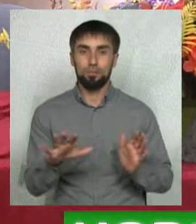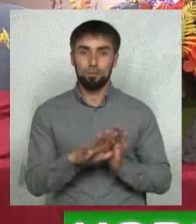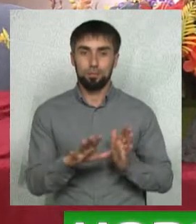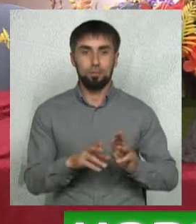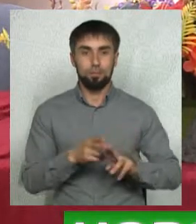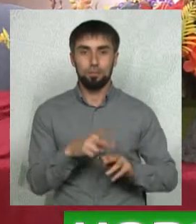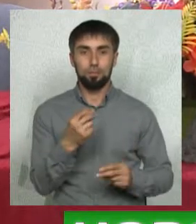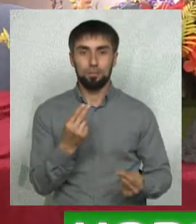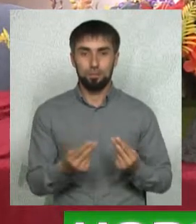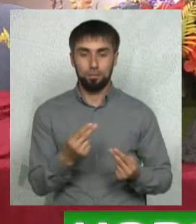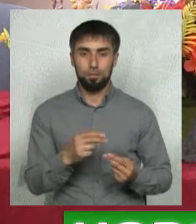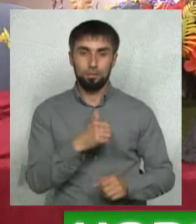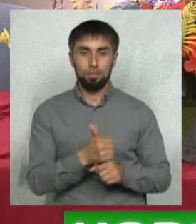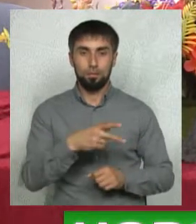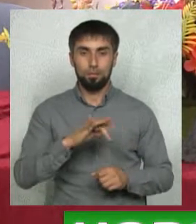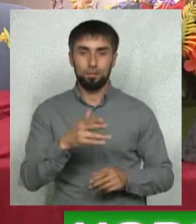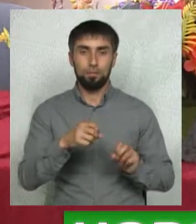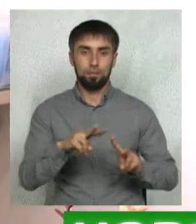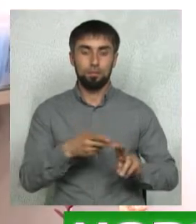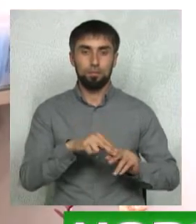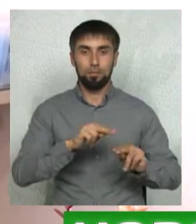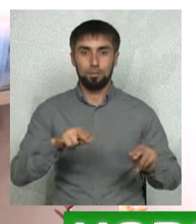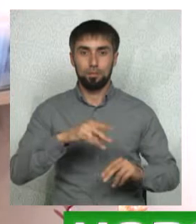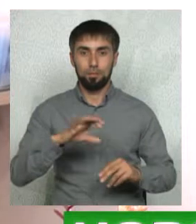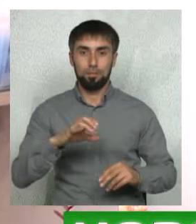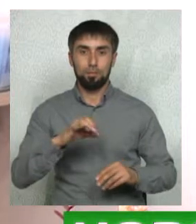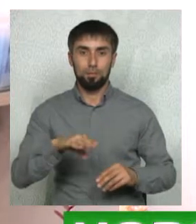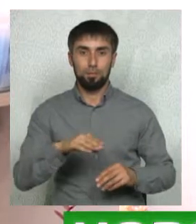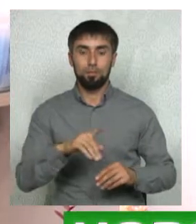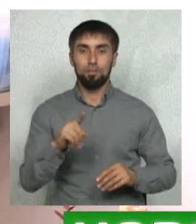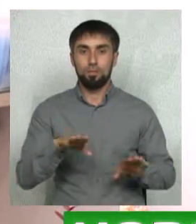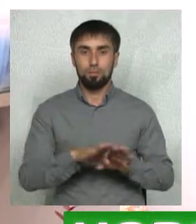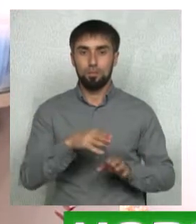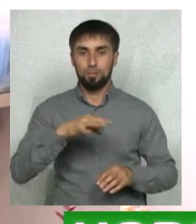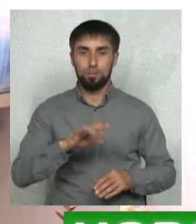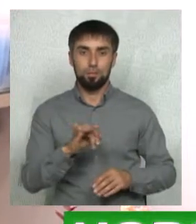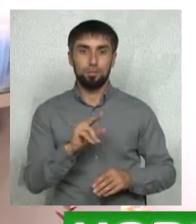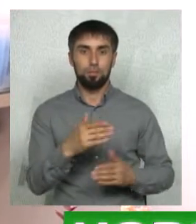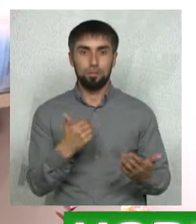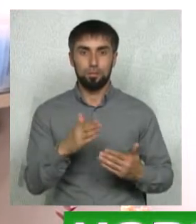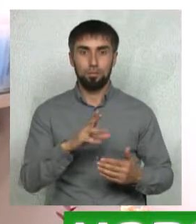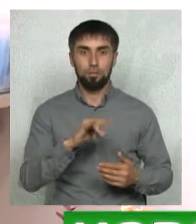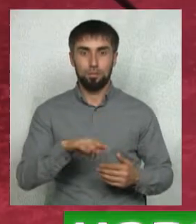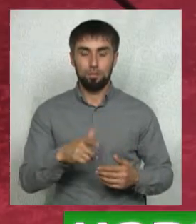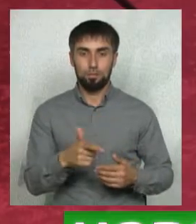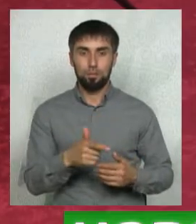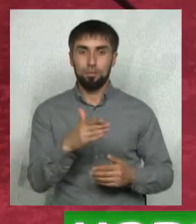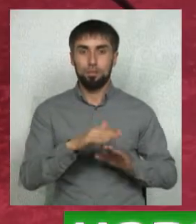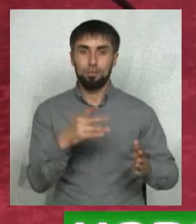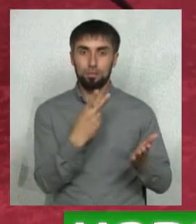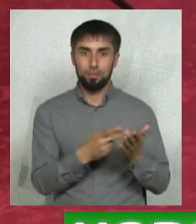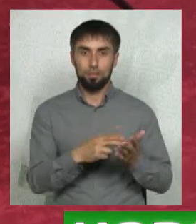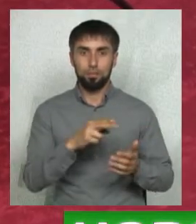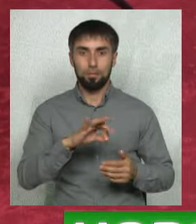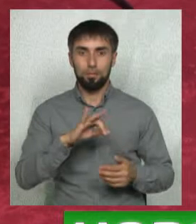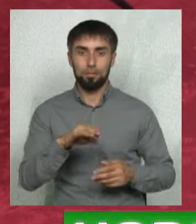Электричество – это не игрушка. Главный лозунг спецурока – пульс света. Что такое ток и как с ним обращаться в быту? Детям наглядно показывают